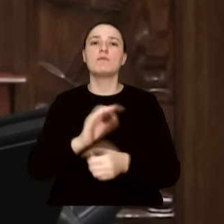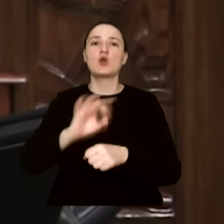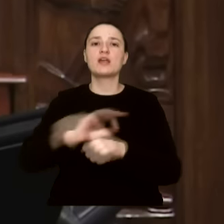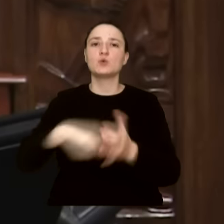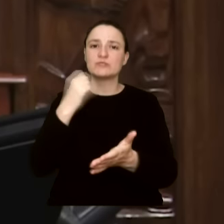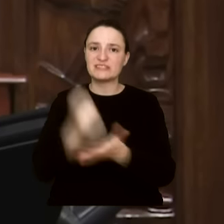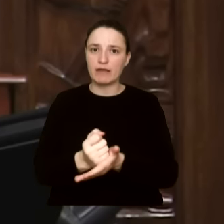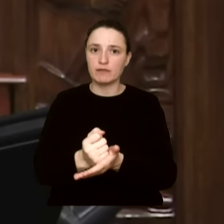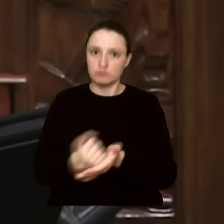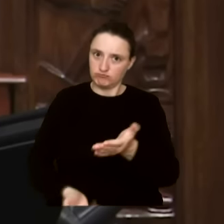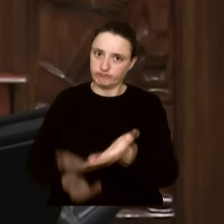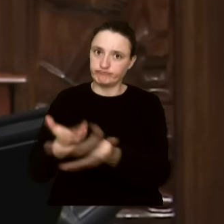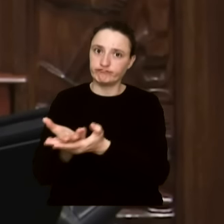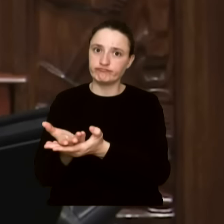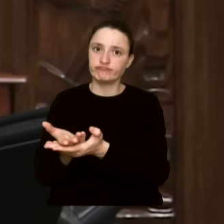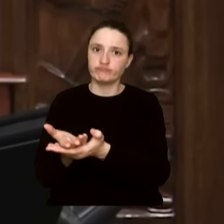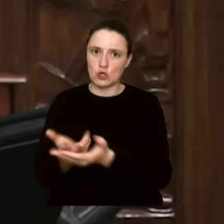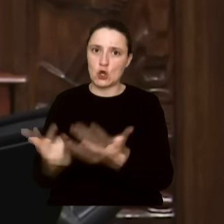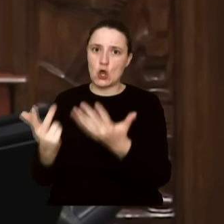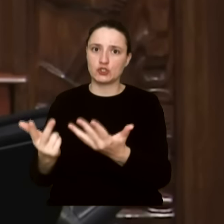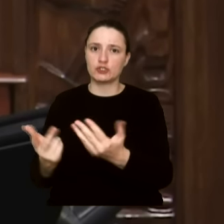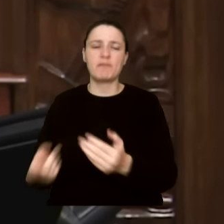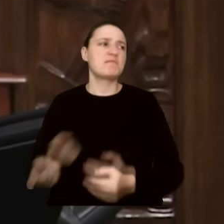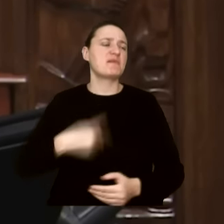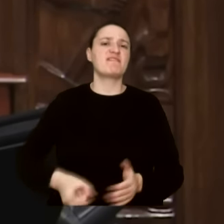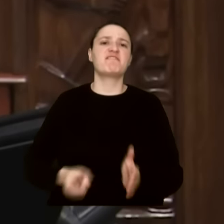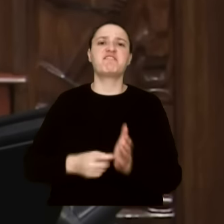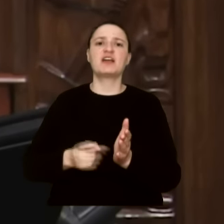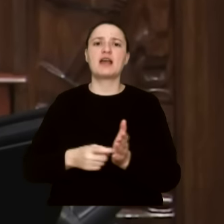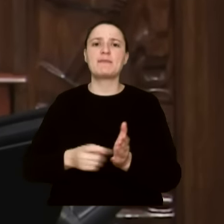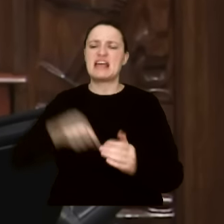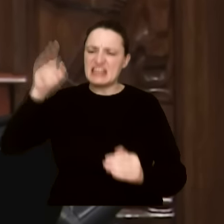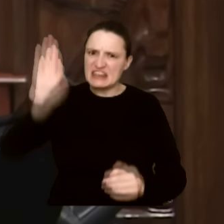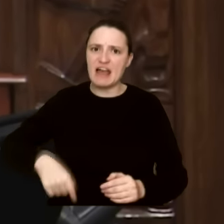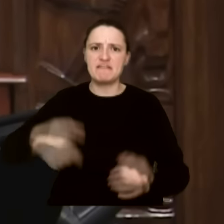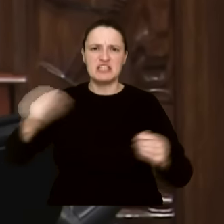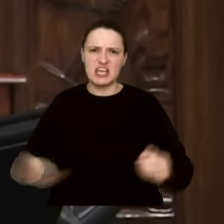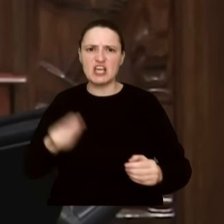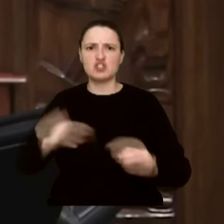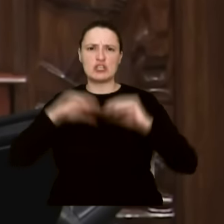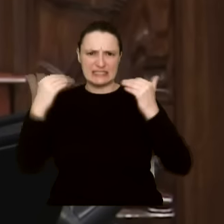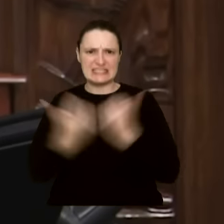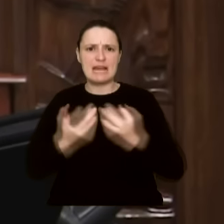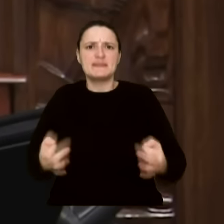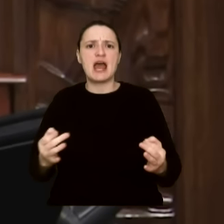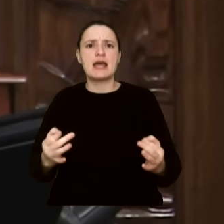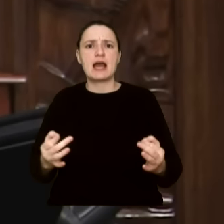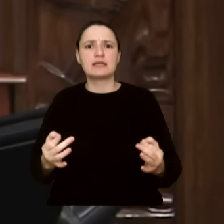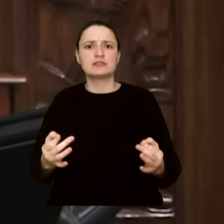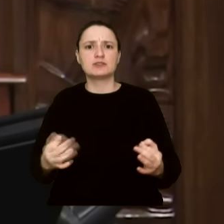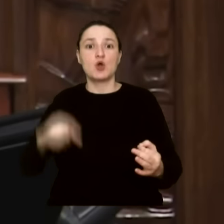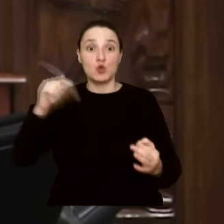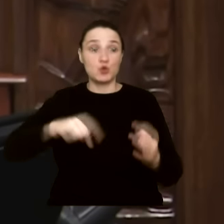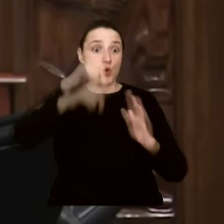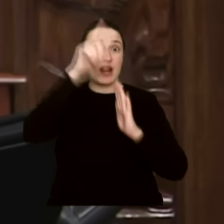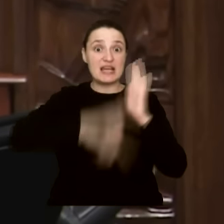ustaw. Dlatego domagamy się, aby jeszcze na tym posiedzeniu Sejmu z tego katalogu, z